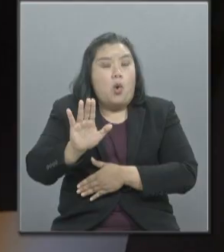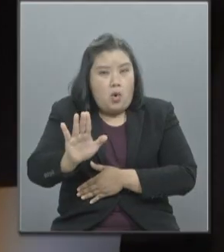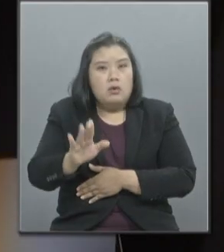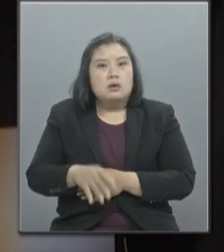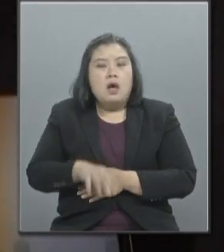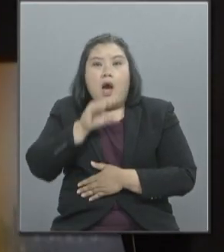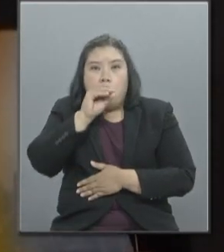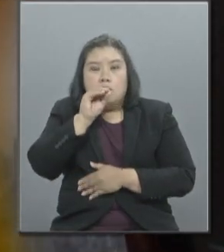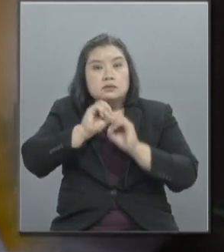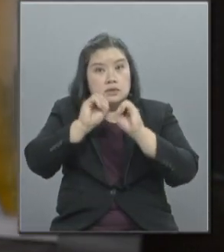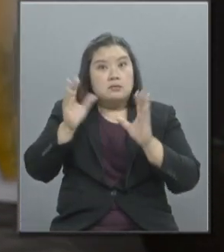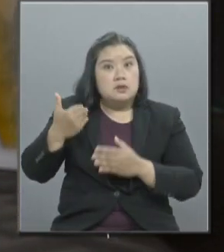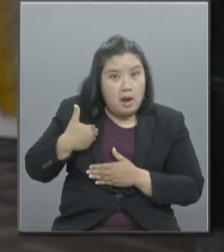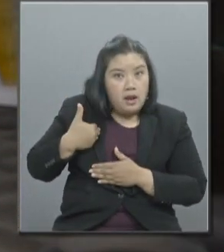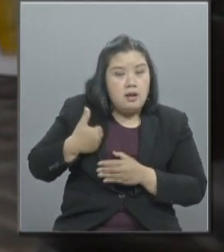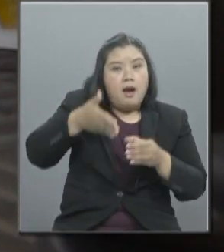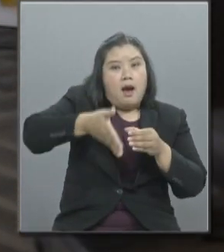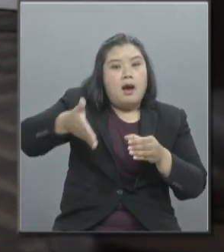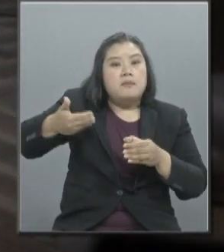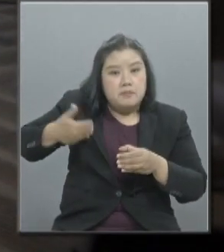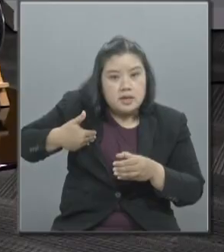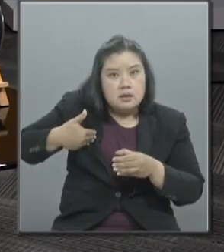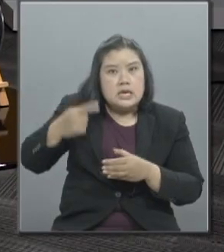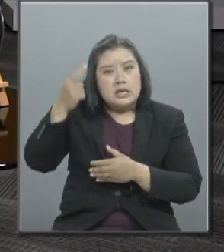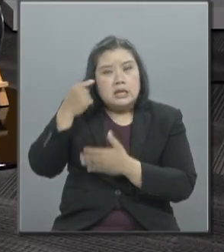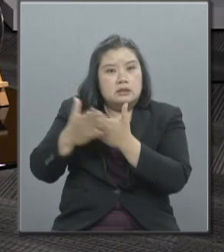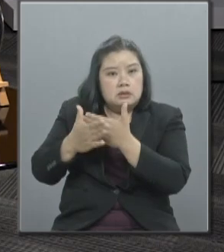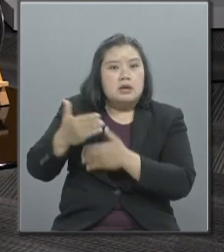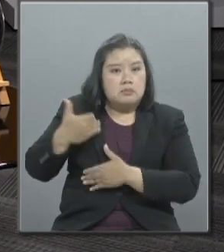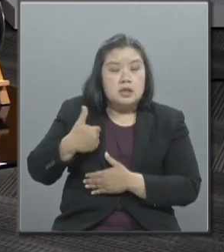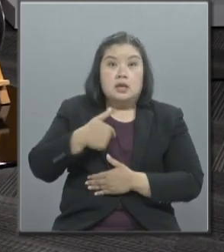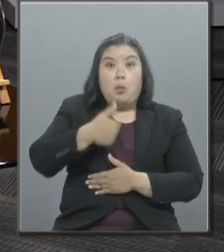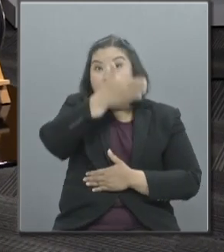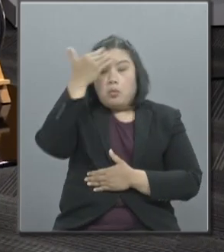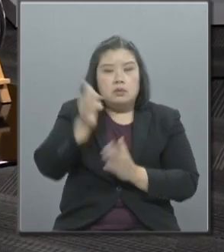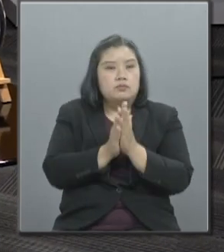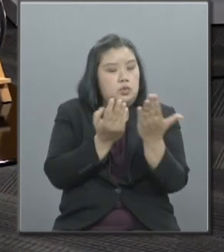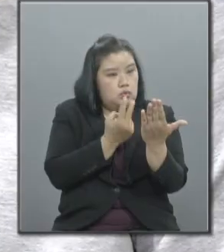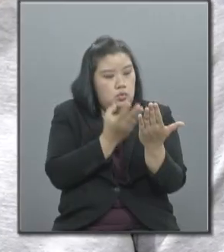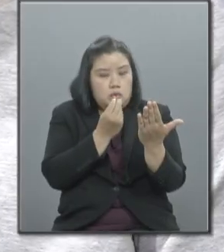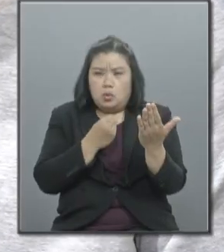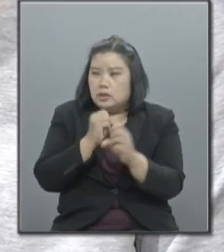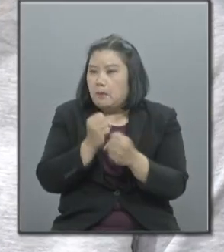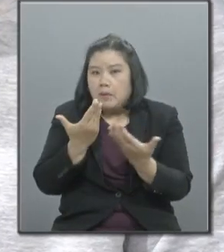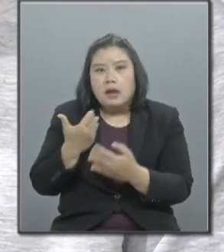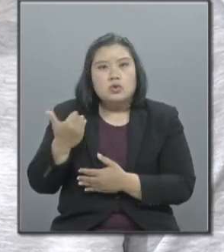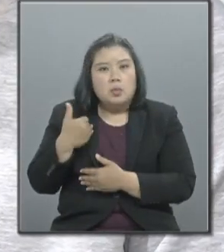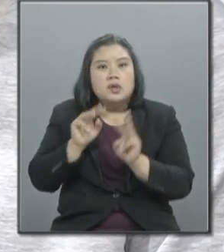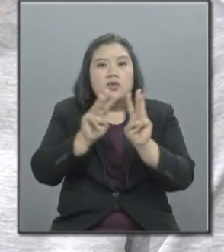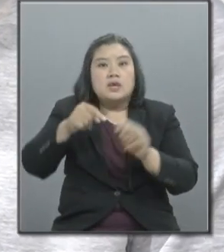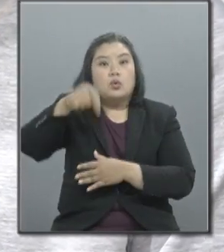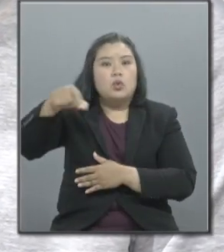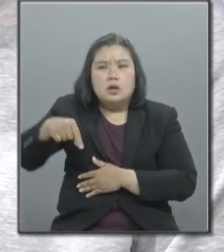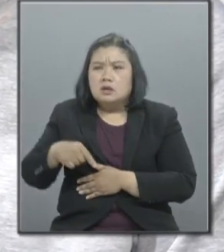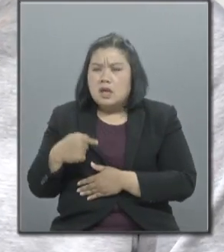เสียงถูกต้องไหมใช่หรือเปล่ารีเช็คข้อมูลบางทีพี่ได้สคริปต์มาก็ต้องมาดูเสิร์ช Google เพิ่มเนาะว่ามันอยู่ตรงไหนของโล